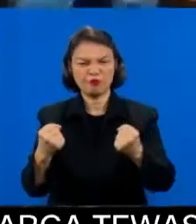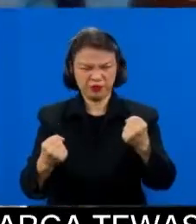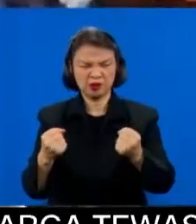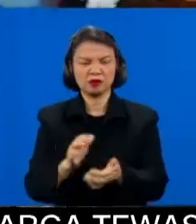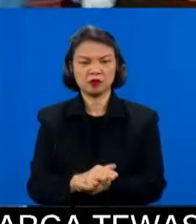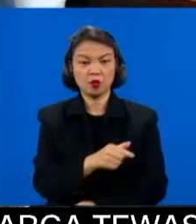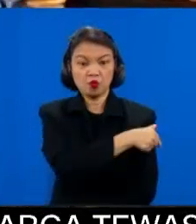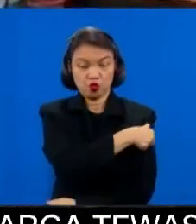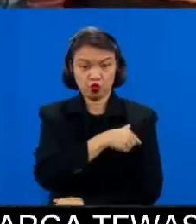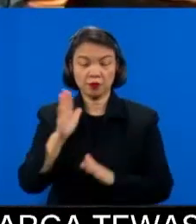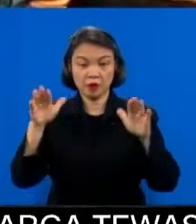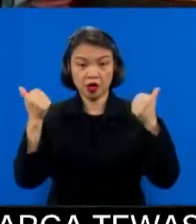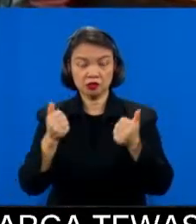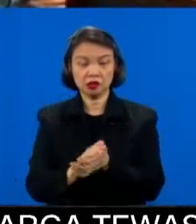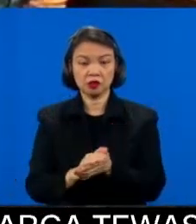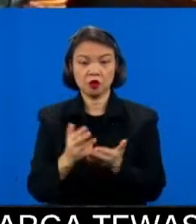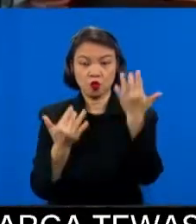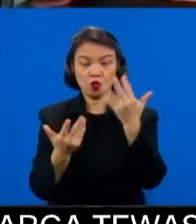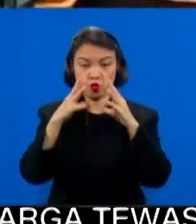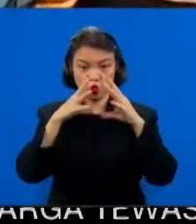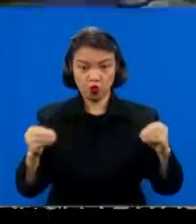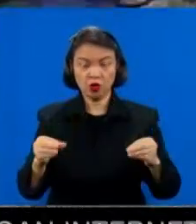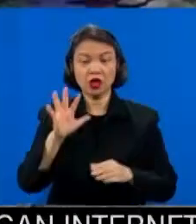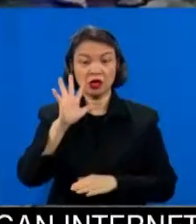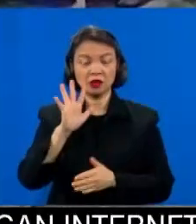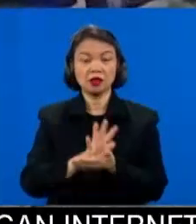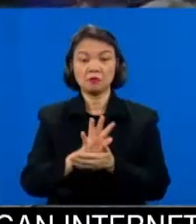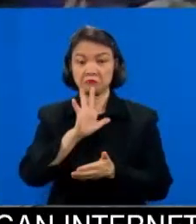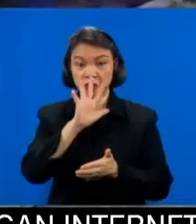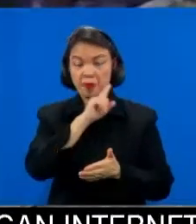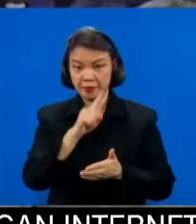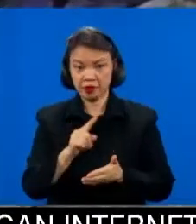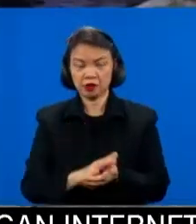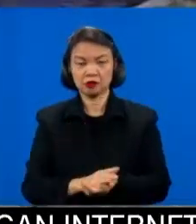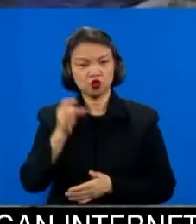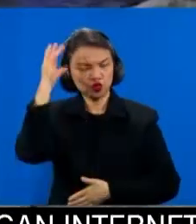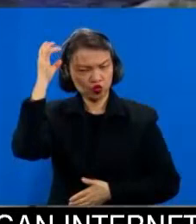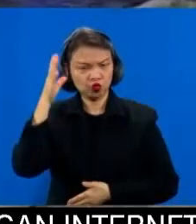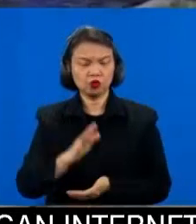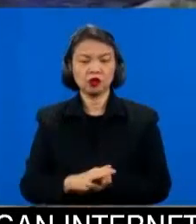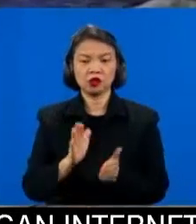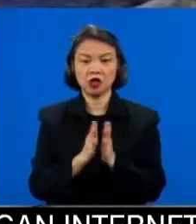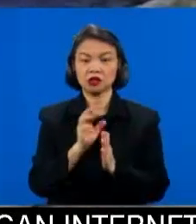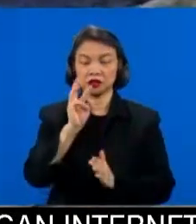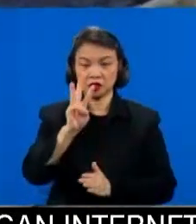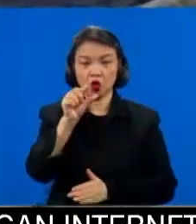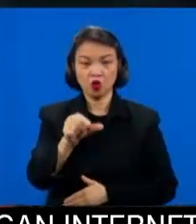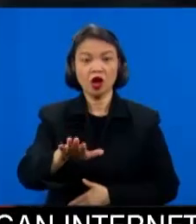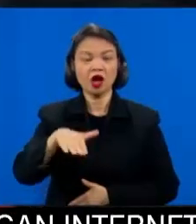Petugas baru berhasil memadamkan api 15 menit berselang, namun 4 penumpang mobil termasuk sopir, nyawanya tidak dapat tertolong.